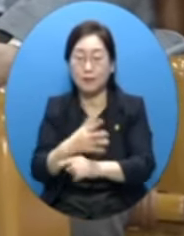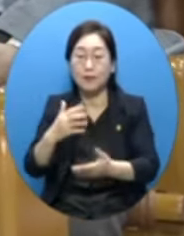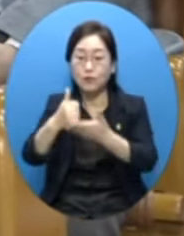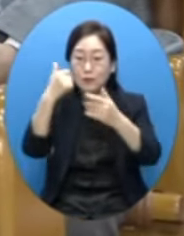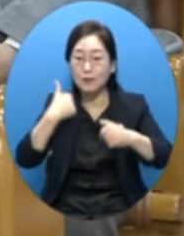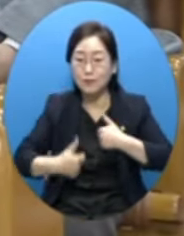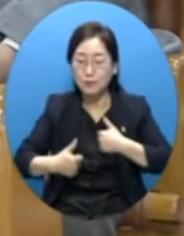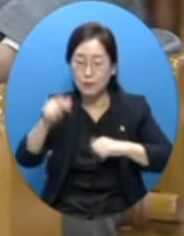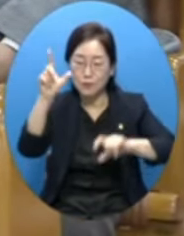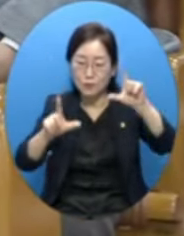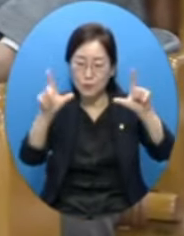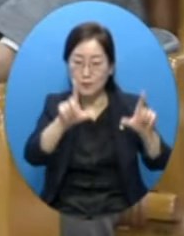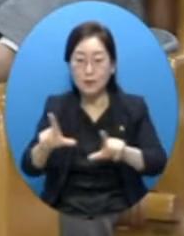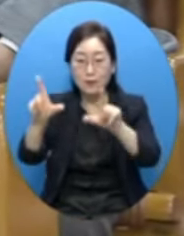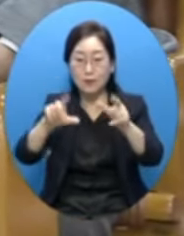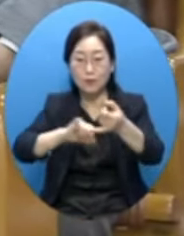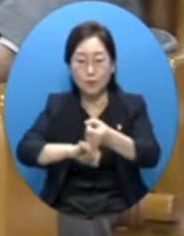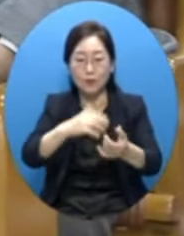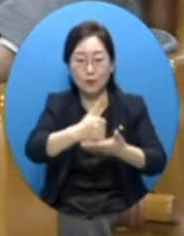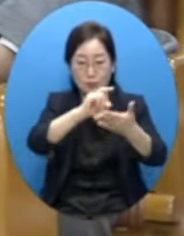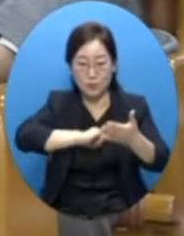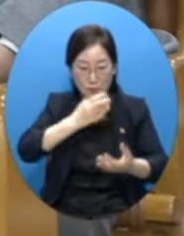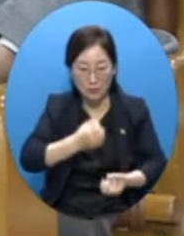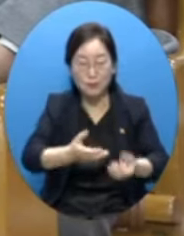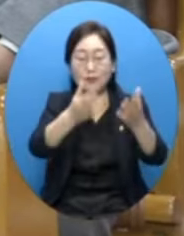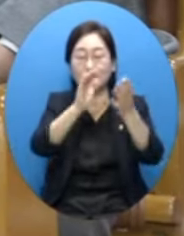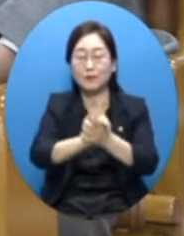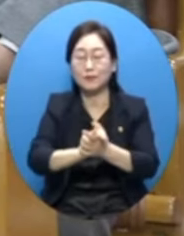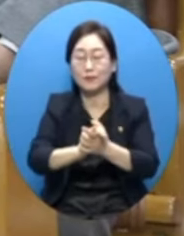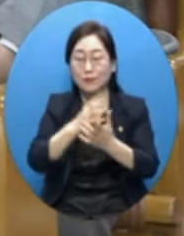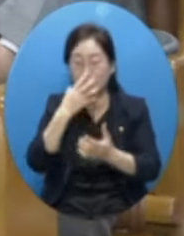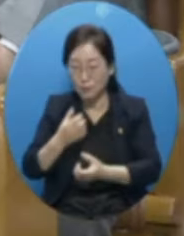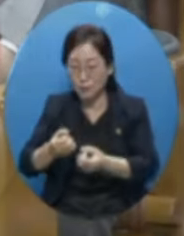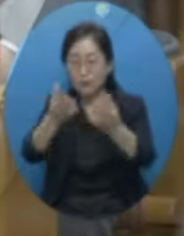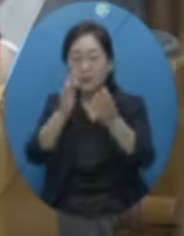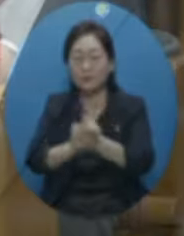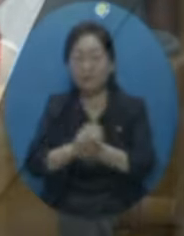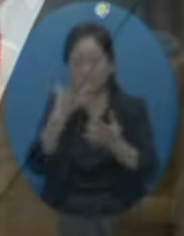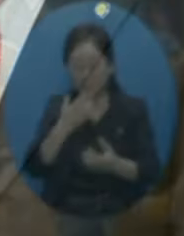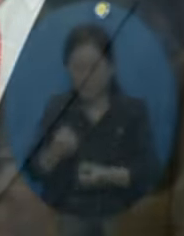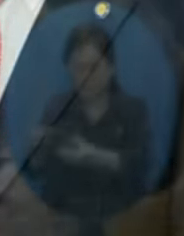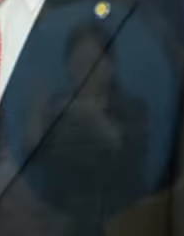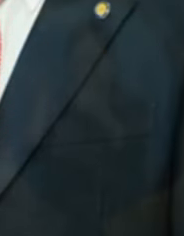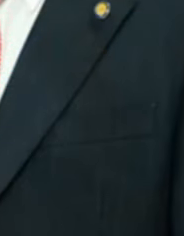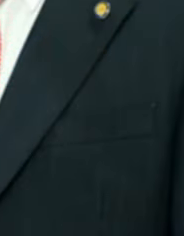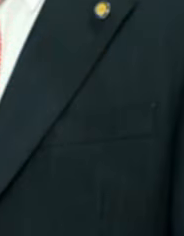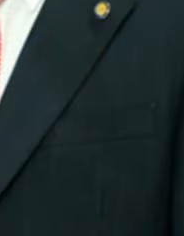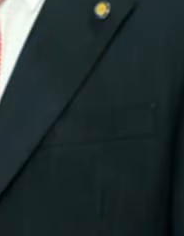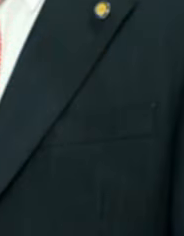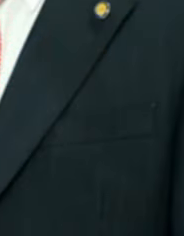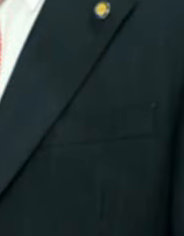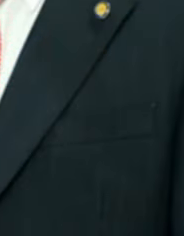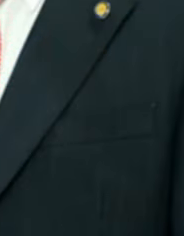기뻐하시는 삶을 살아가는 여러분 모두가 되시기를 주님의 이름으로 축원합니다. 축원합니다. 축원합니다.